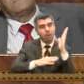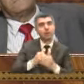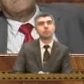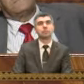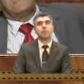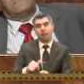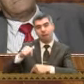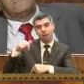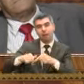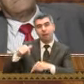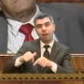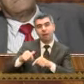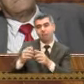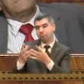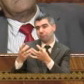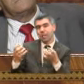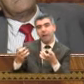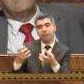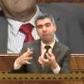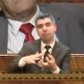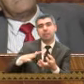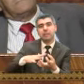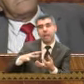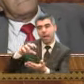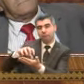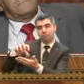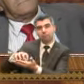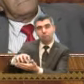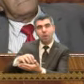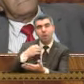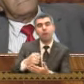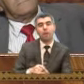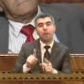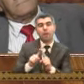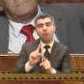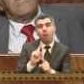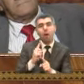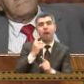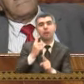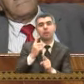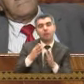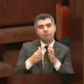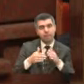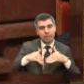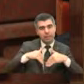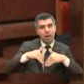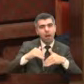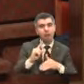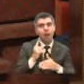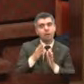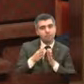بعض المناطق تضررا كبيرا من هذه الأخيرة بسبب تواجد بدال واحد بها، ما هي الإجراءات